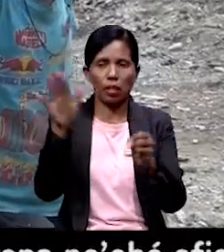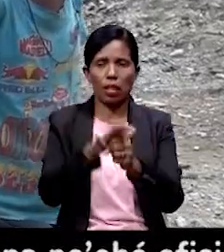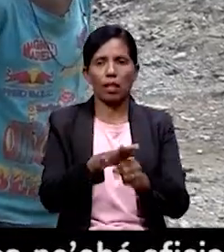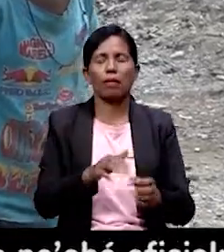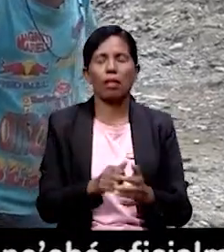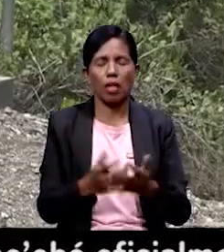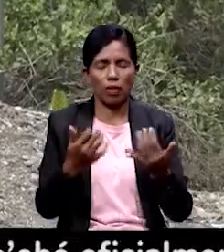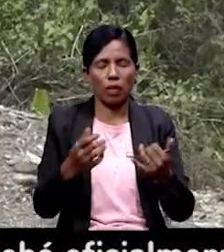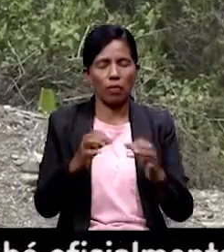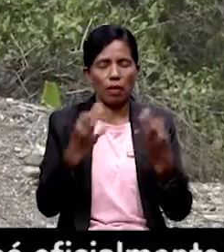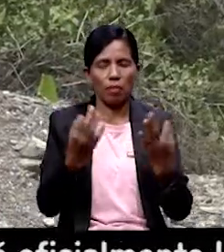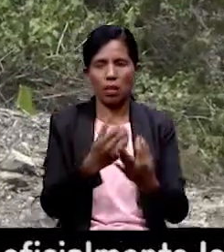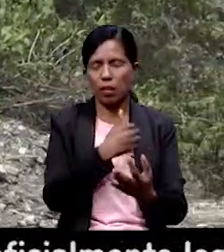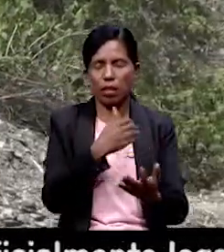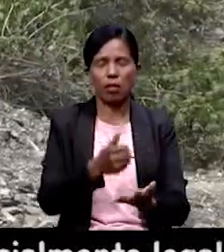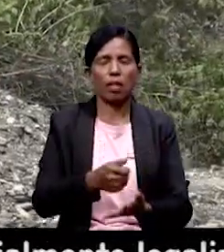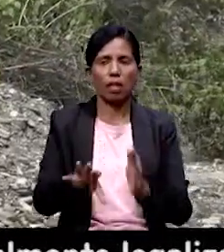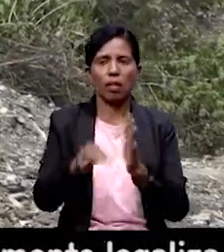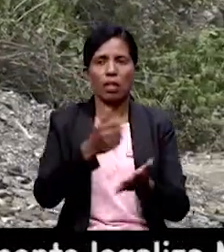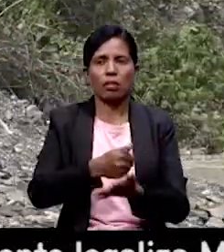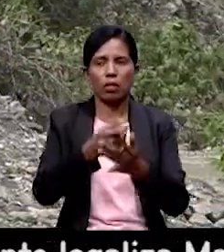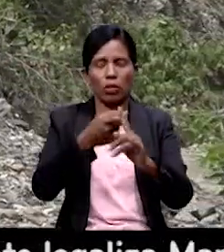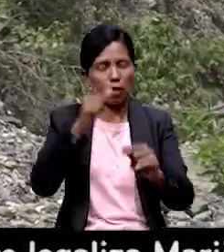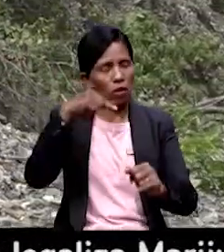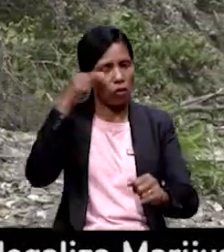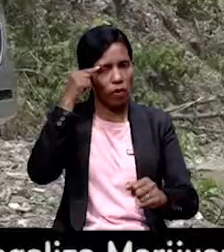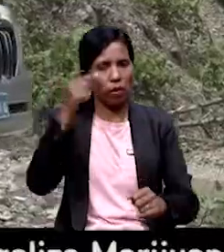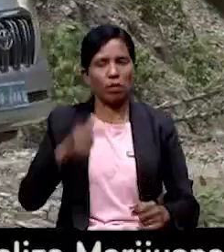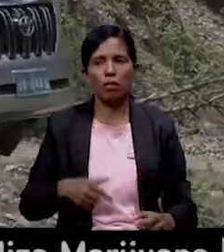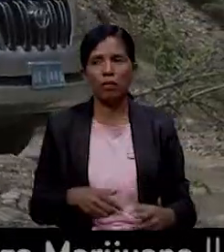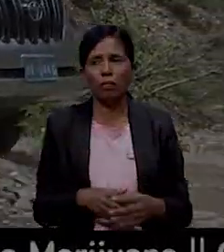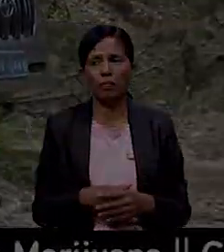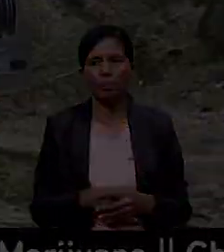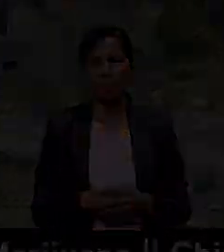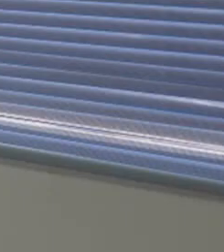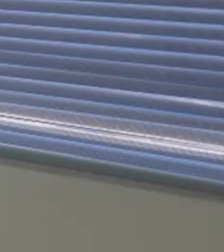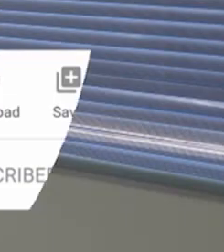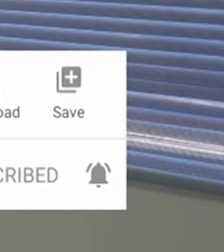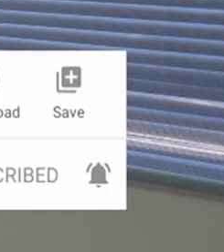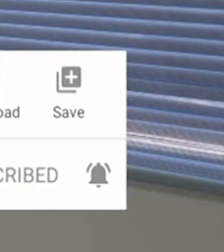to agora se dá o que tan apoio o governo. Anicieto Leite, Dilma Sujeti, Ziemen.